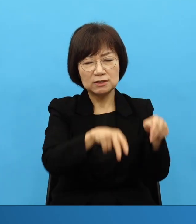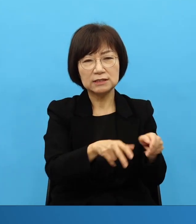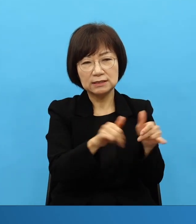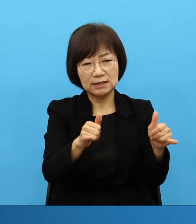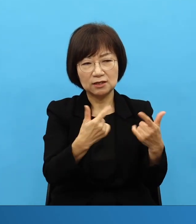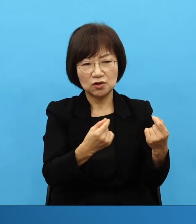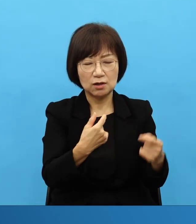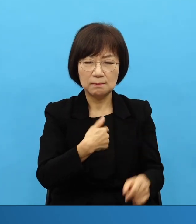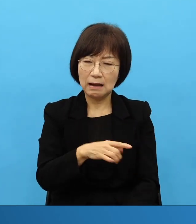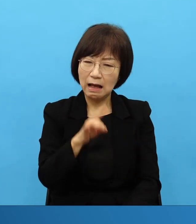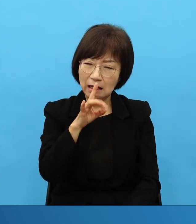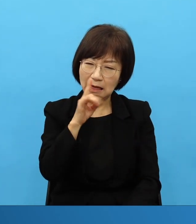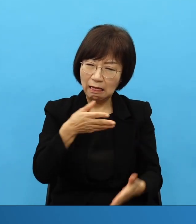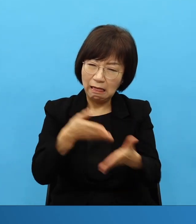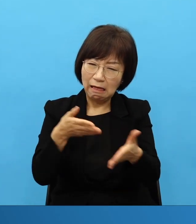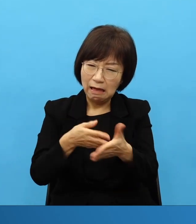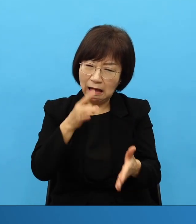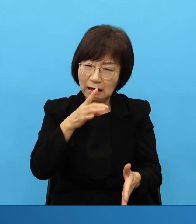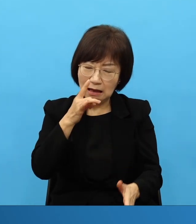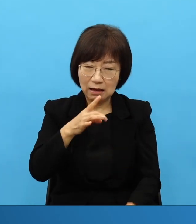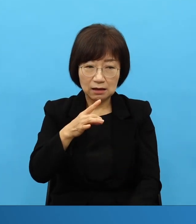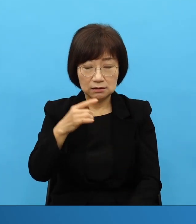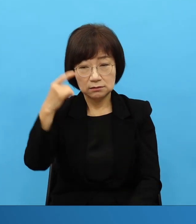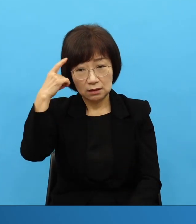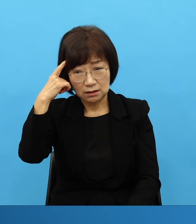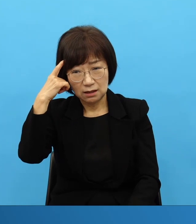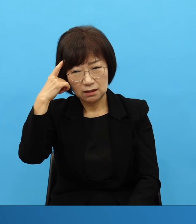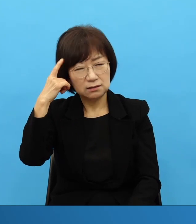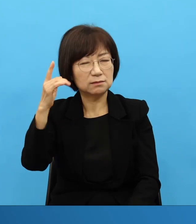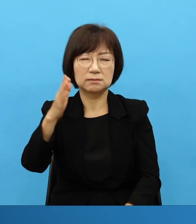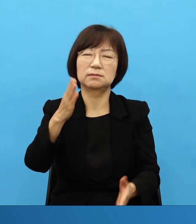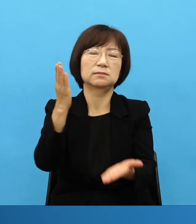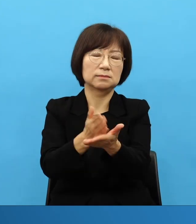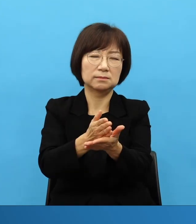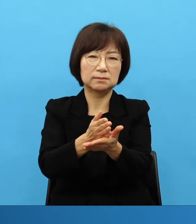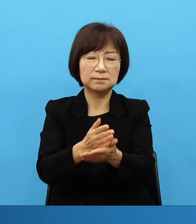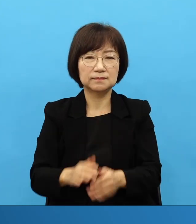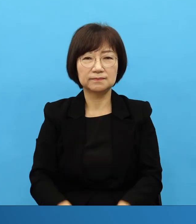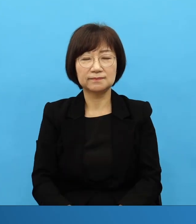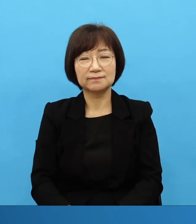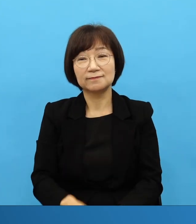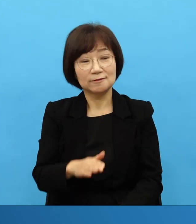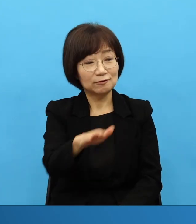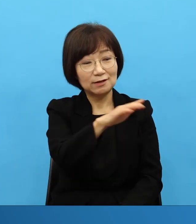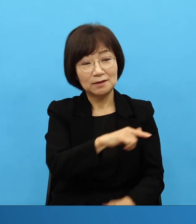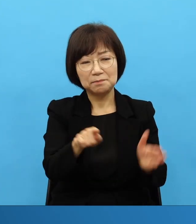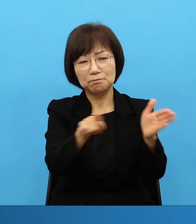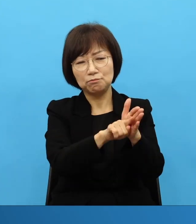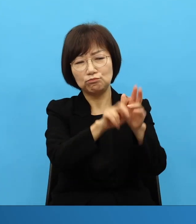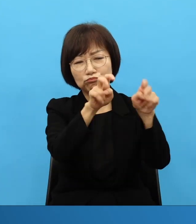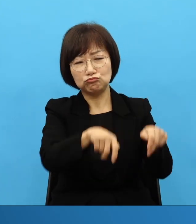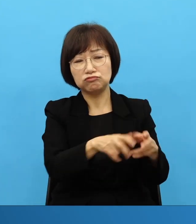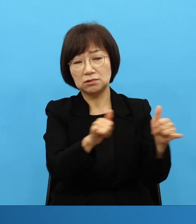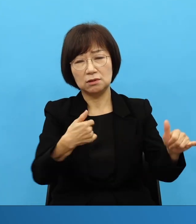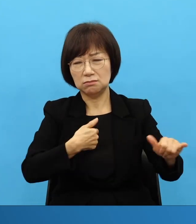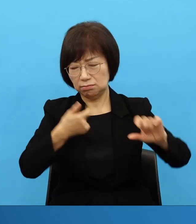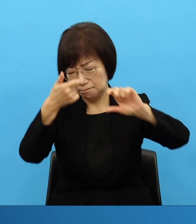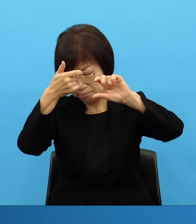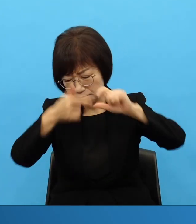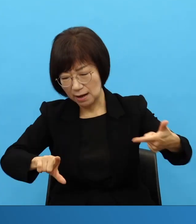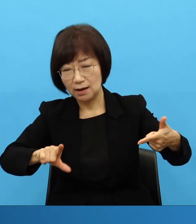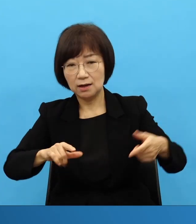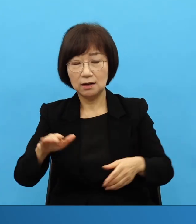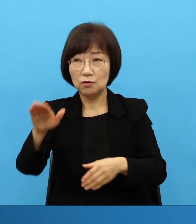this same barrier like the unbelievers, 여러분, but we have to 불신자 아닙니다. overcome 그렇죠? that. We are not unbelievers. 여러분 영적으로 보좌의 능력을 무한하게 누려 사람